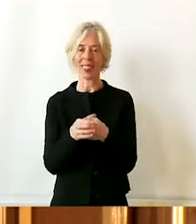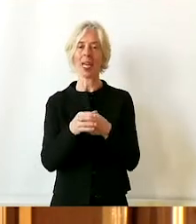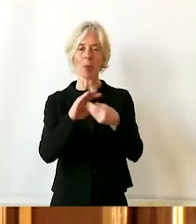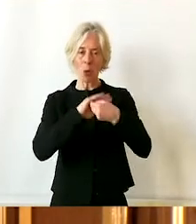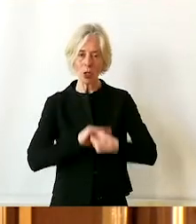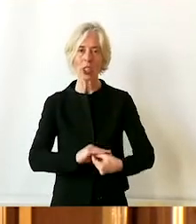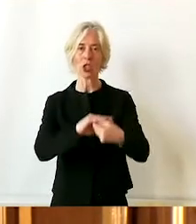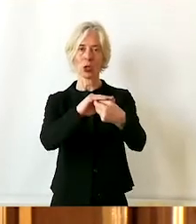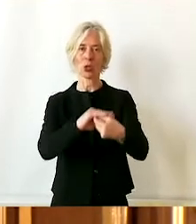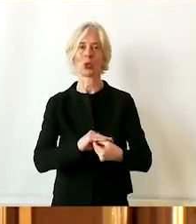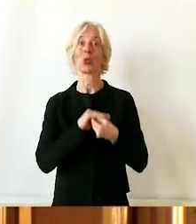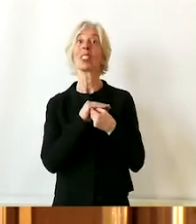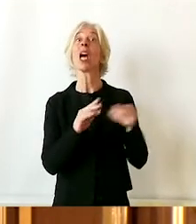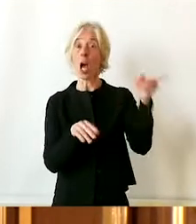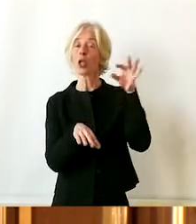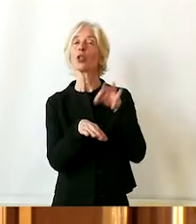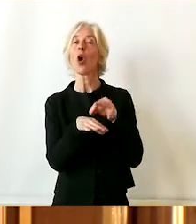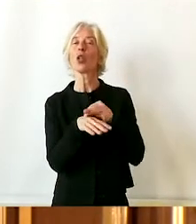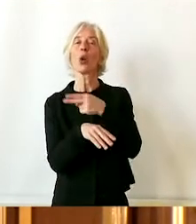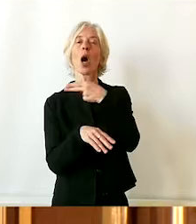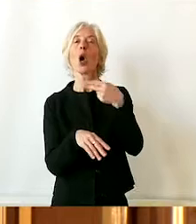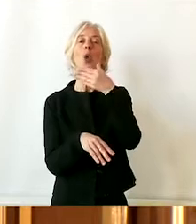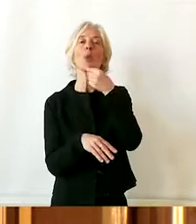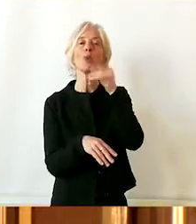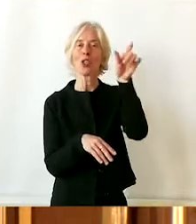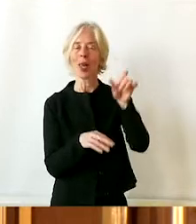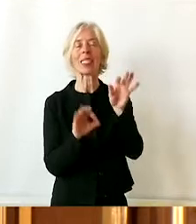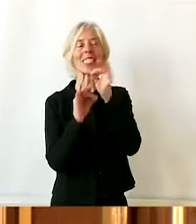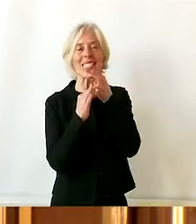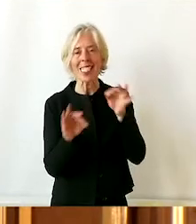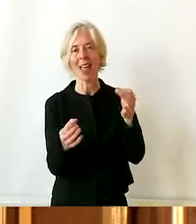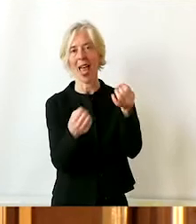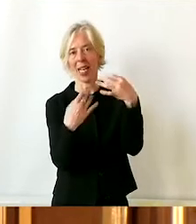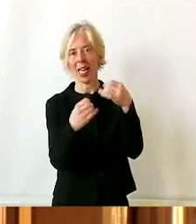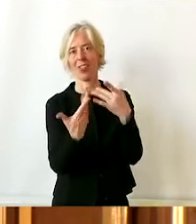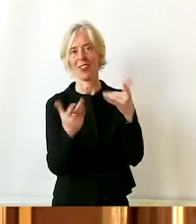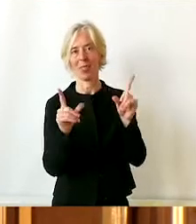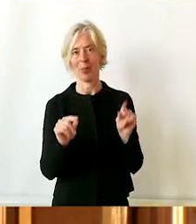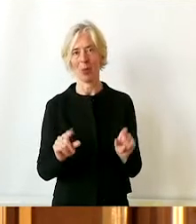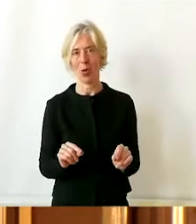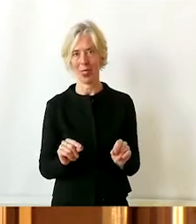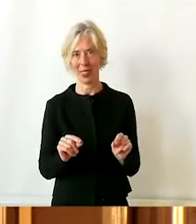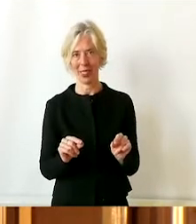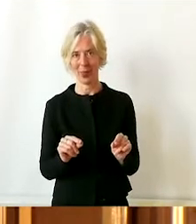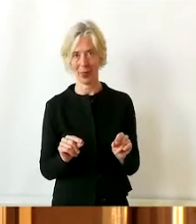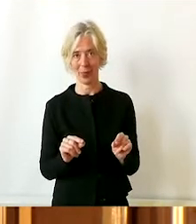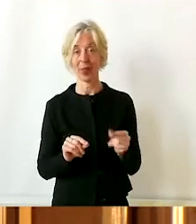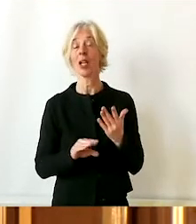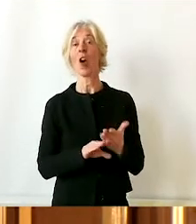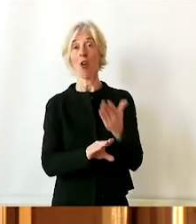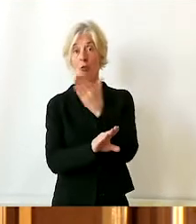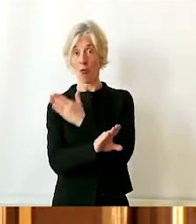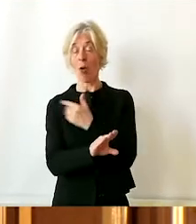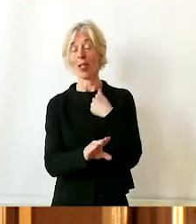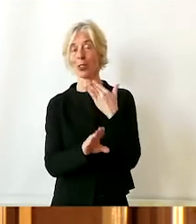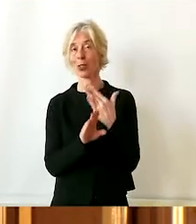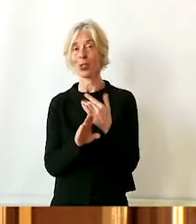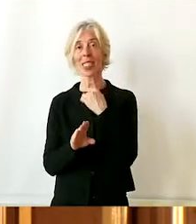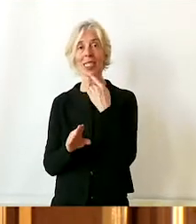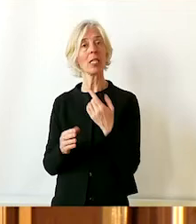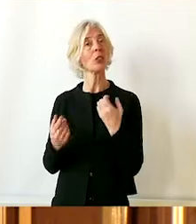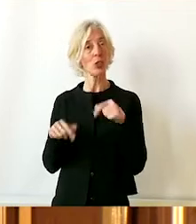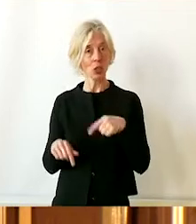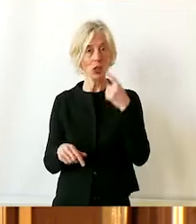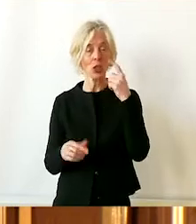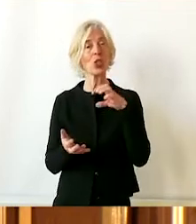Herr Dr. Hübschle wird es jetzt dann gleich nachher auch im Anschluss genauer vorstellen. Ich habe gerade vorher auch von einem starken Netzwerk gesprochen und auch dieses Netzwerk